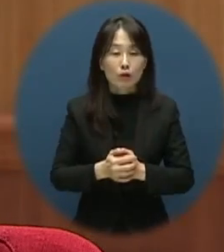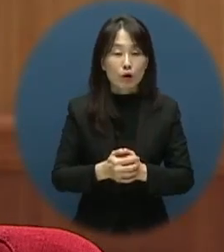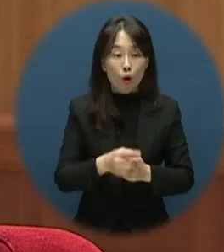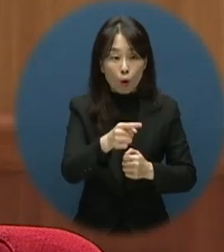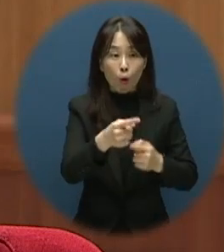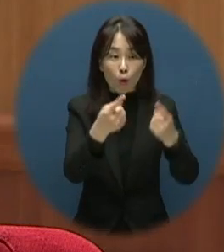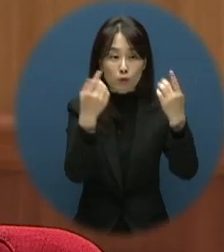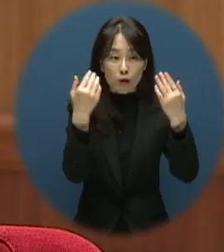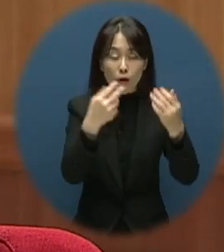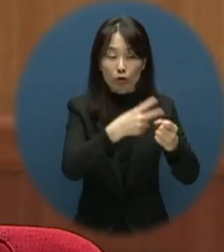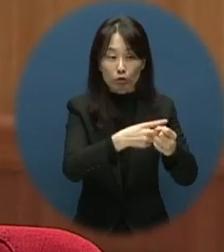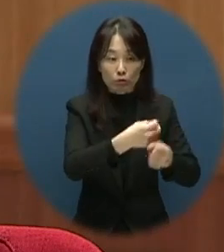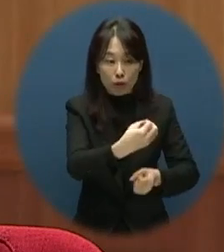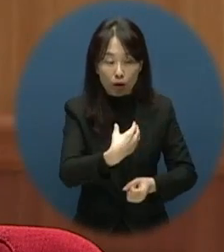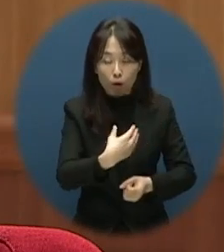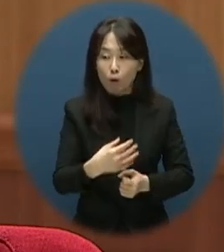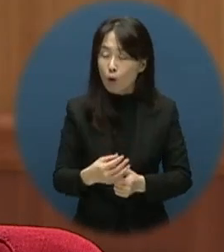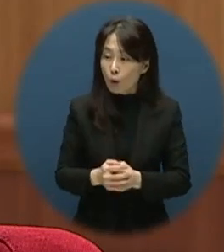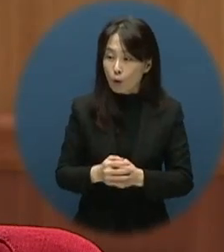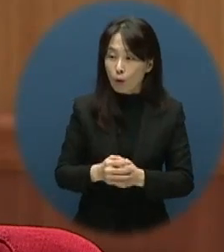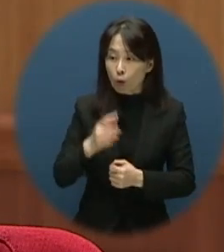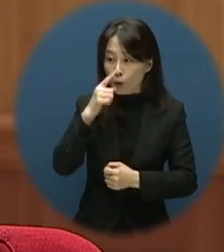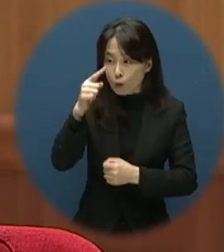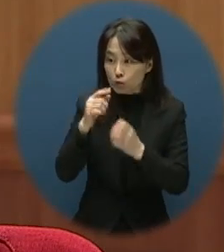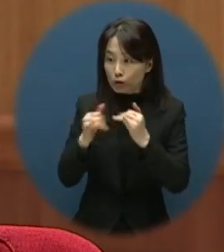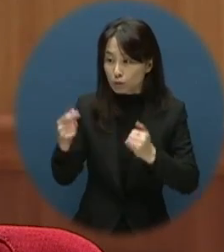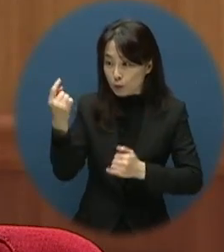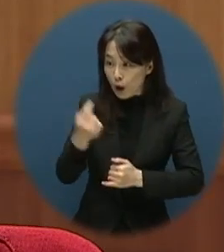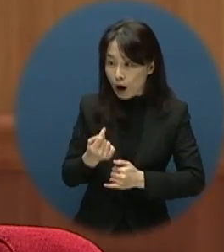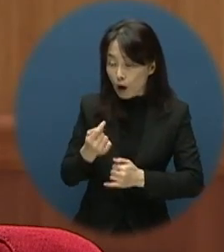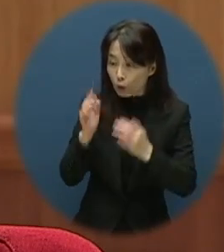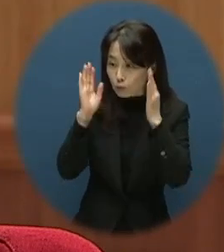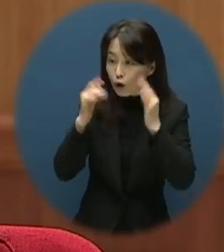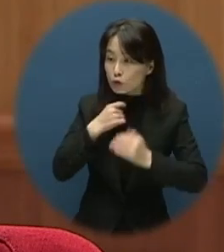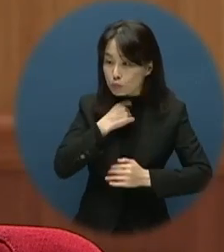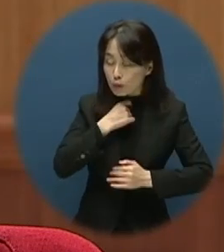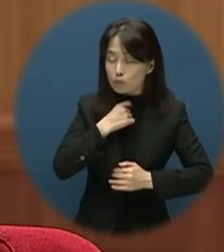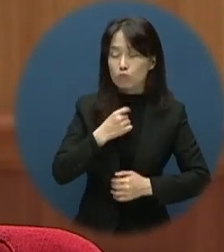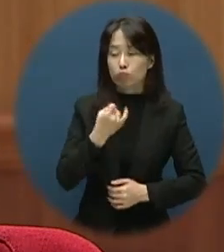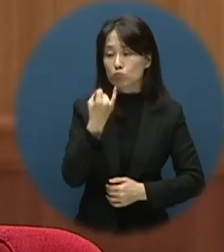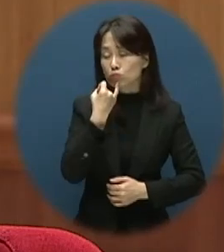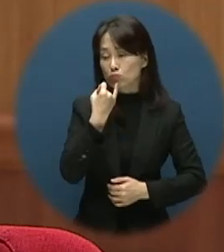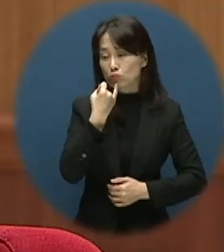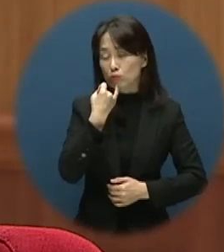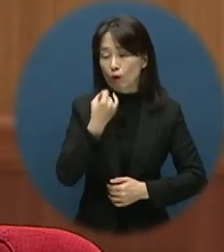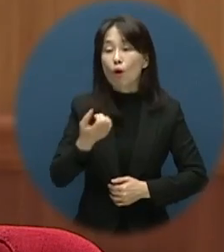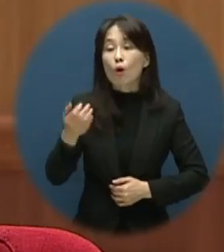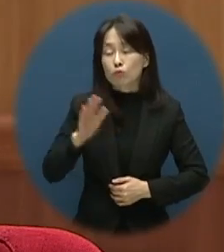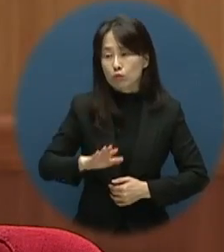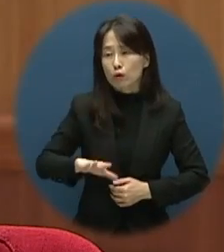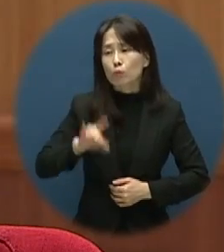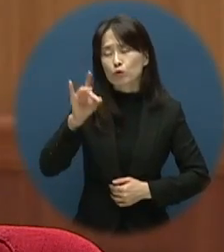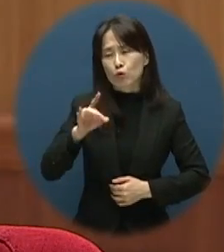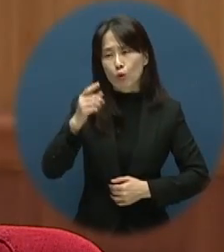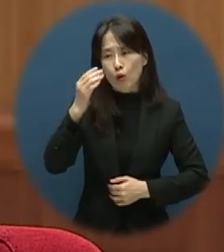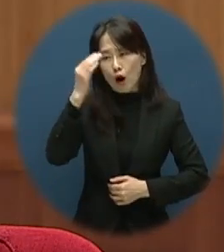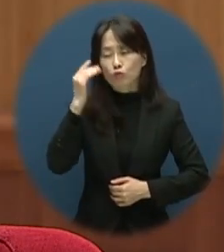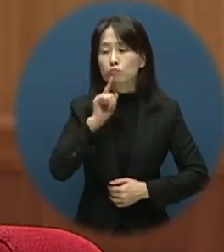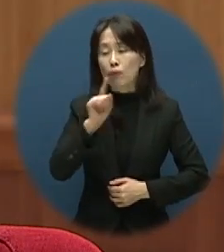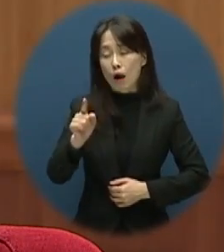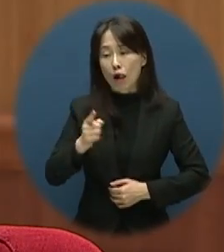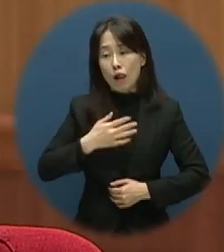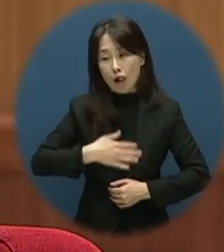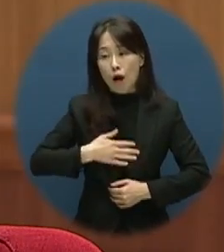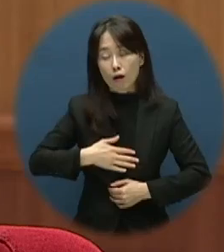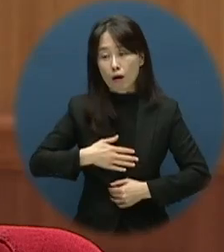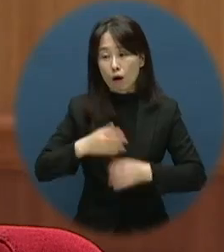뭐 이거 한의학 공부 싶다. 그래 뭐 나쁘진 않아. 근데 한국말 일단 알아야 뭐